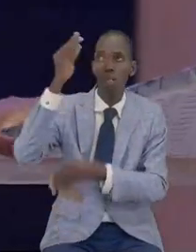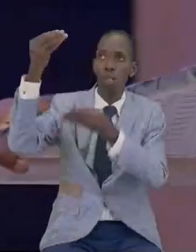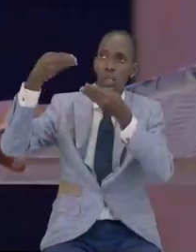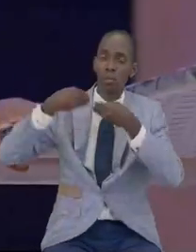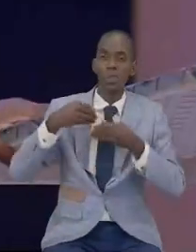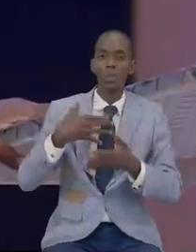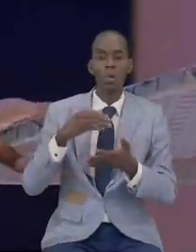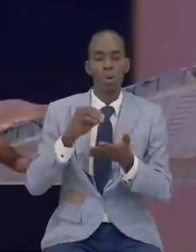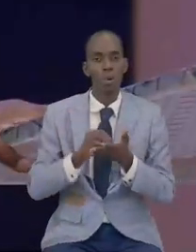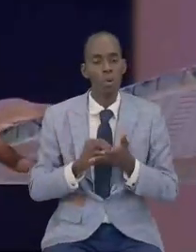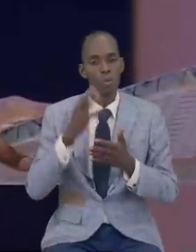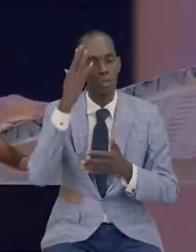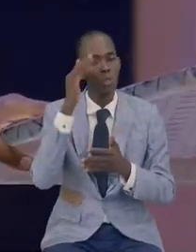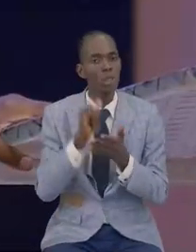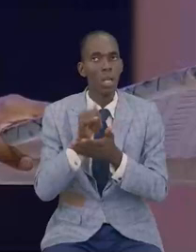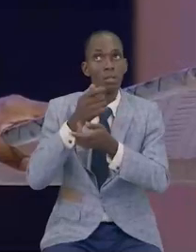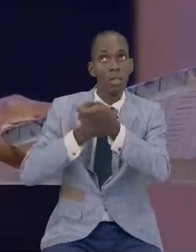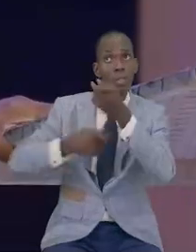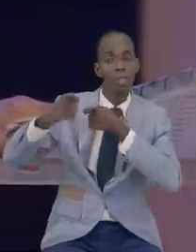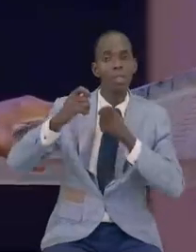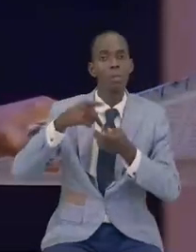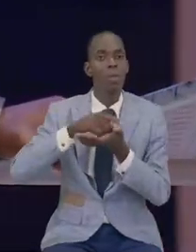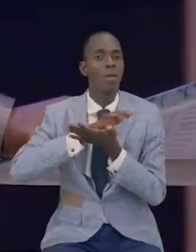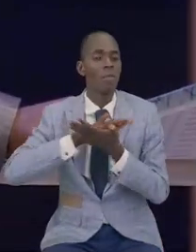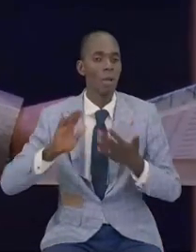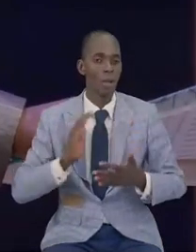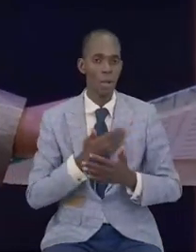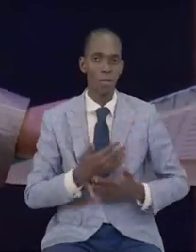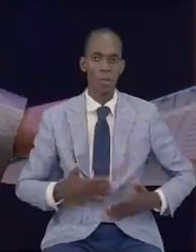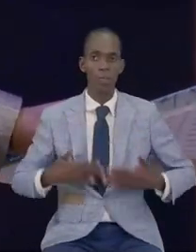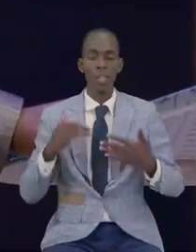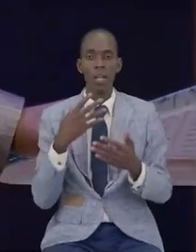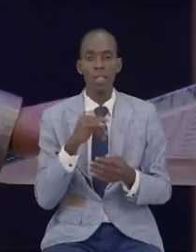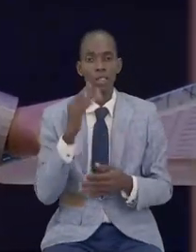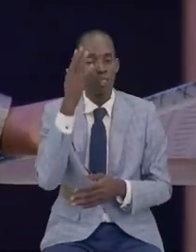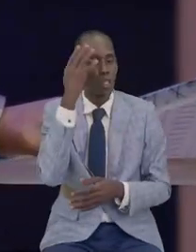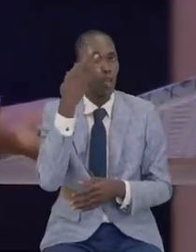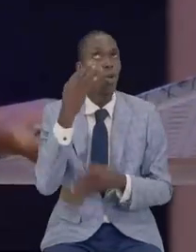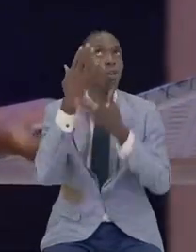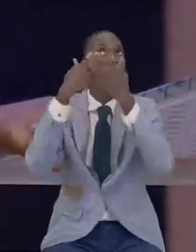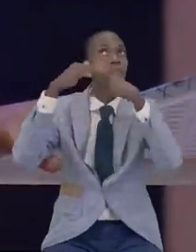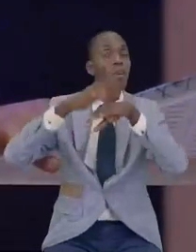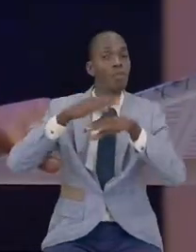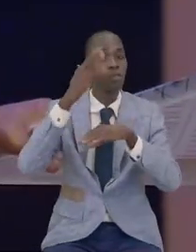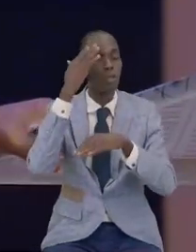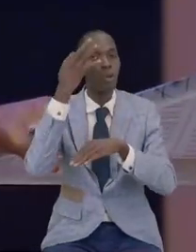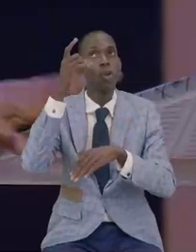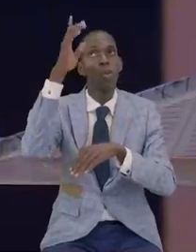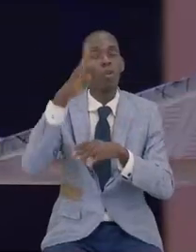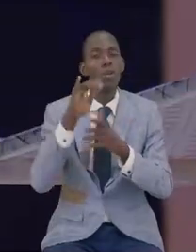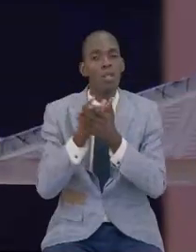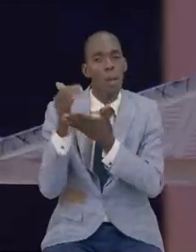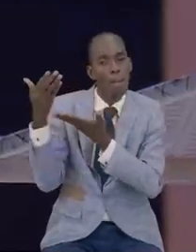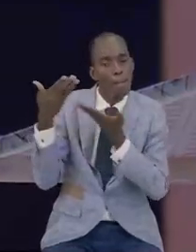échange nous purifie. Et c'est la connaissance du ciel, c'est la connaissance de Dieu qui apporte la